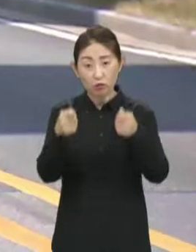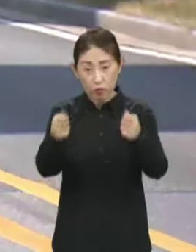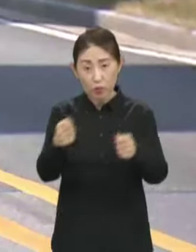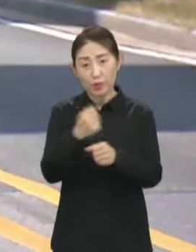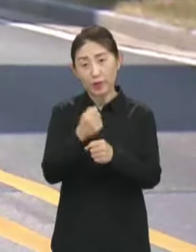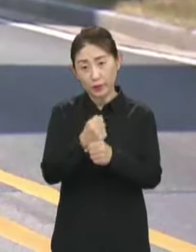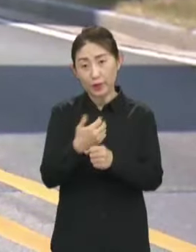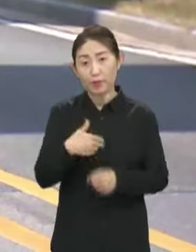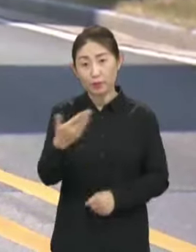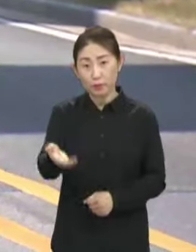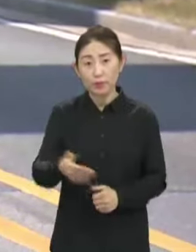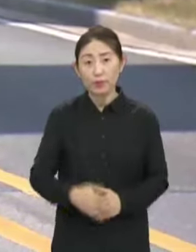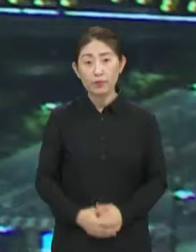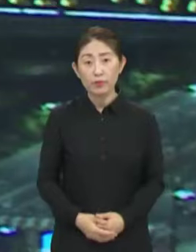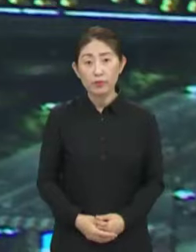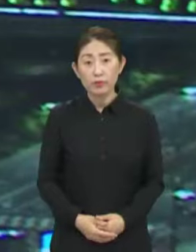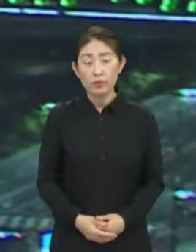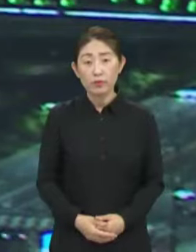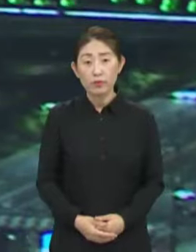안내하기로 했습니다.